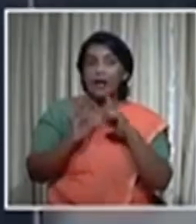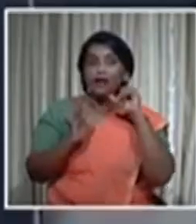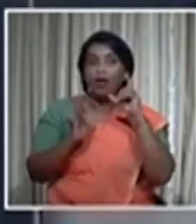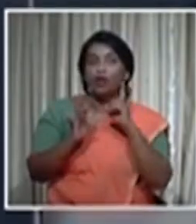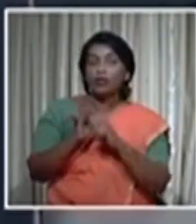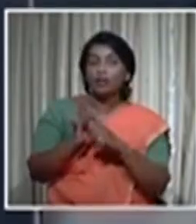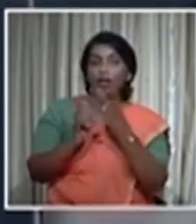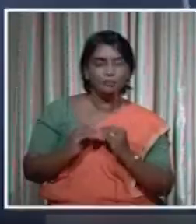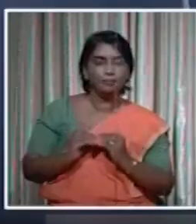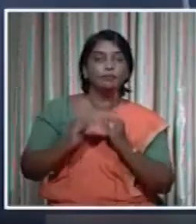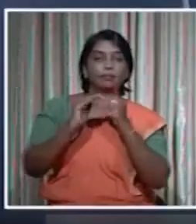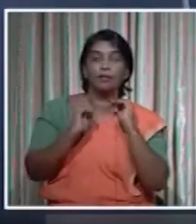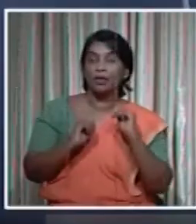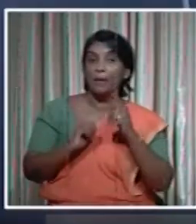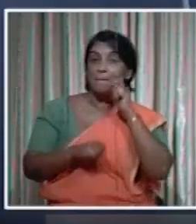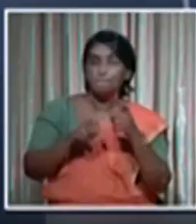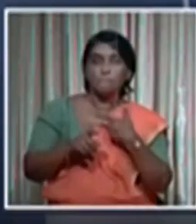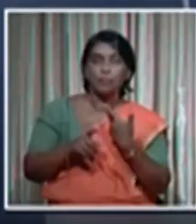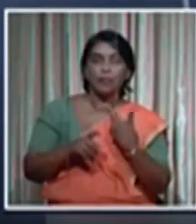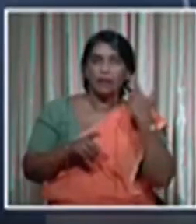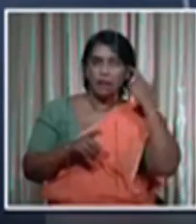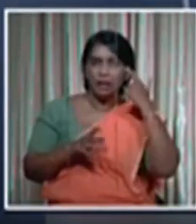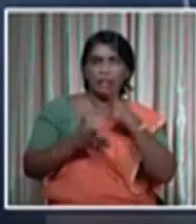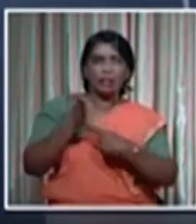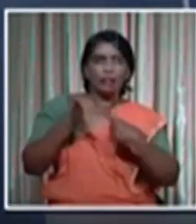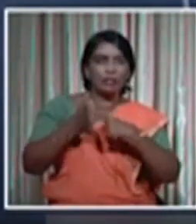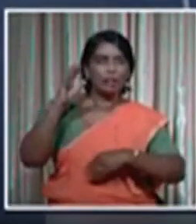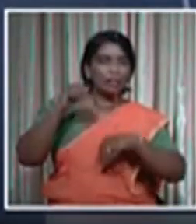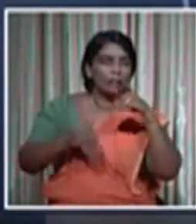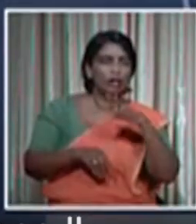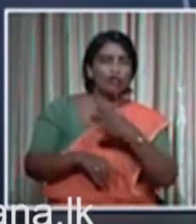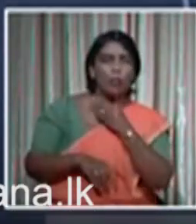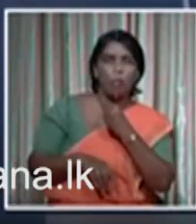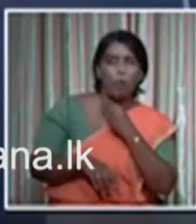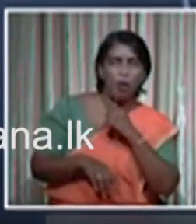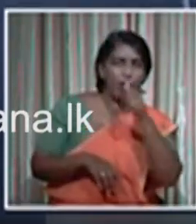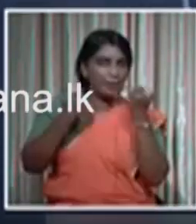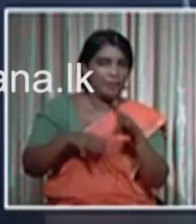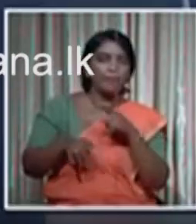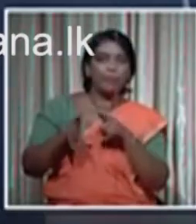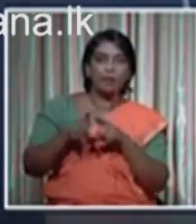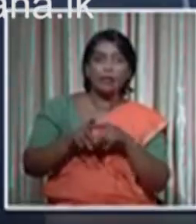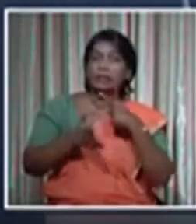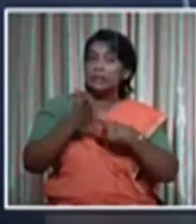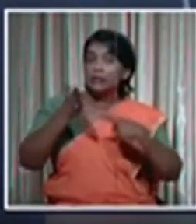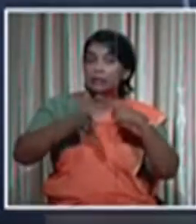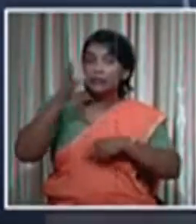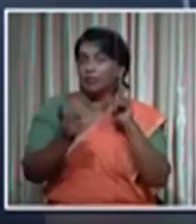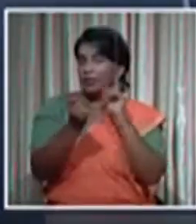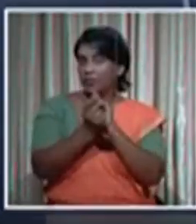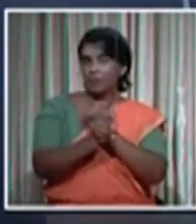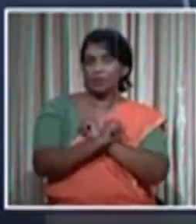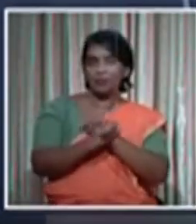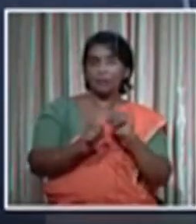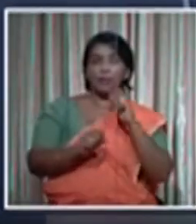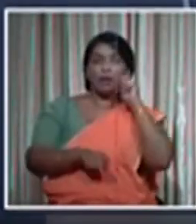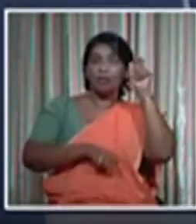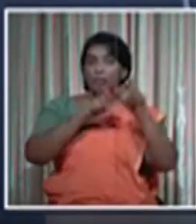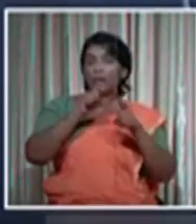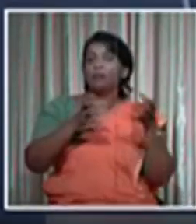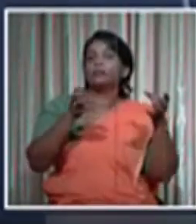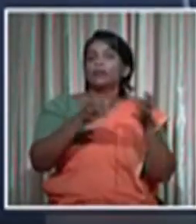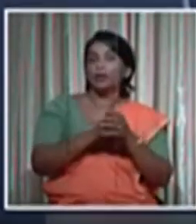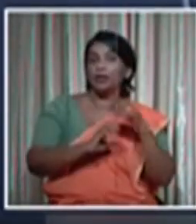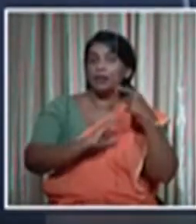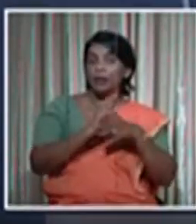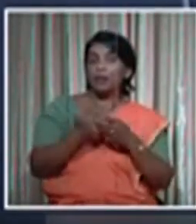රුපියල් දීලා තෙල් ගන්න යනවා මිනිසුන්ට හිතනවා දේශපාලඥ බොරුකාරයෝ හොරු පිස්සෝ කියලා ඡන්දයට මුහුණ දෙන්නේ නැති නිලධාරී පැලැන්තියකට